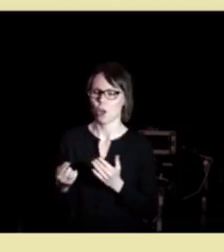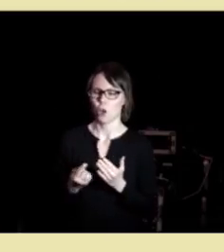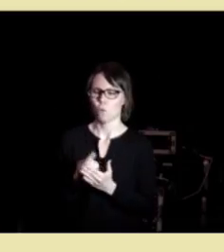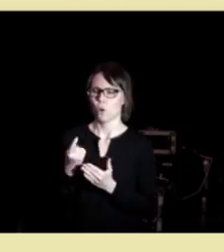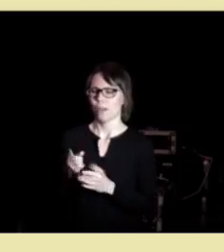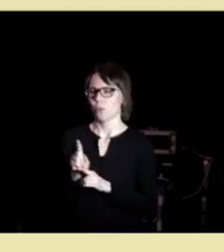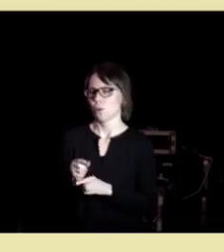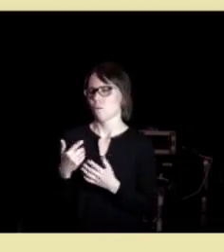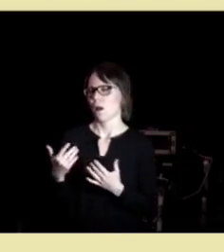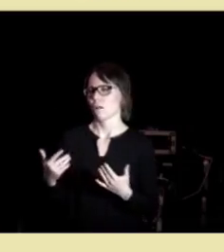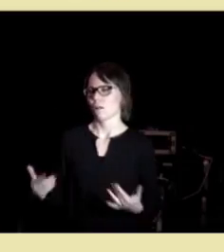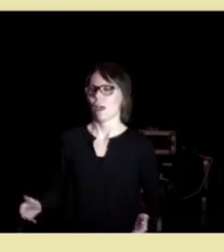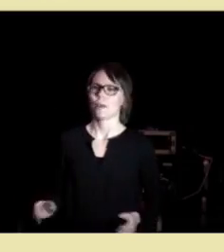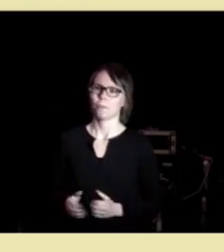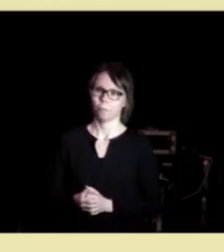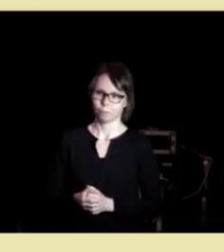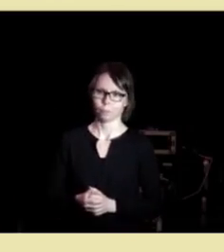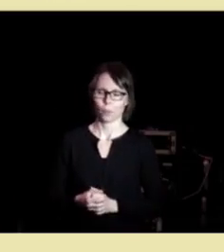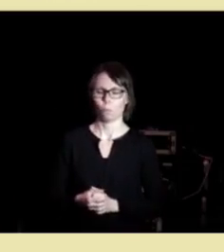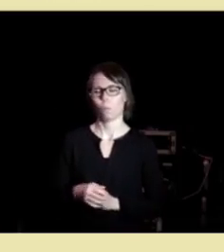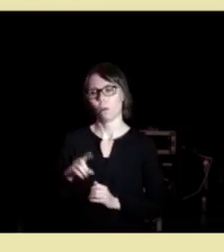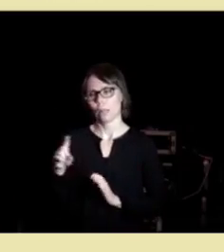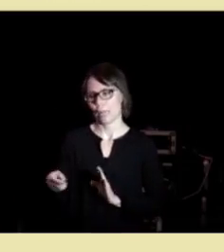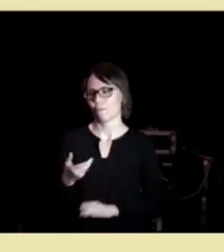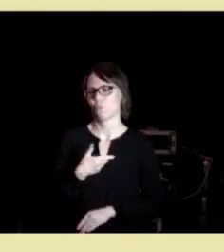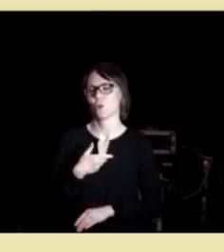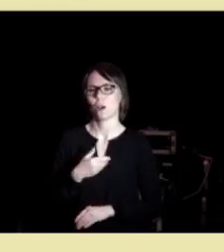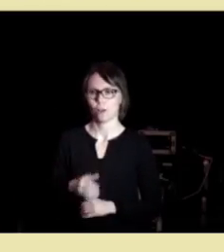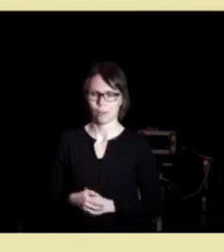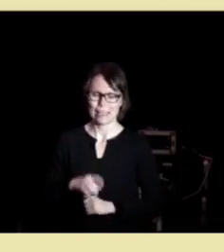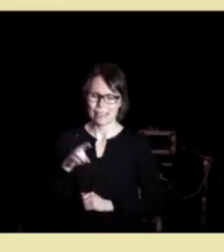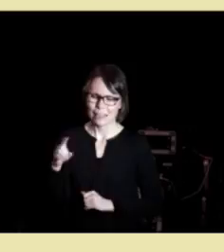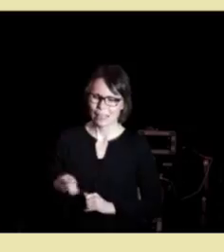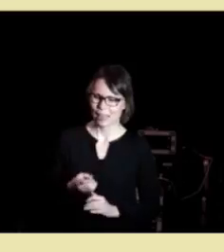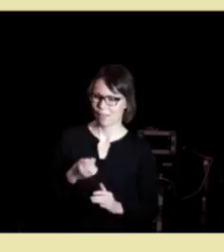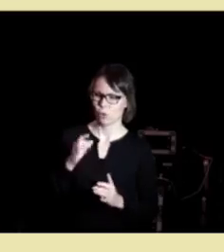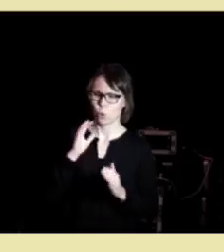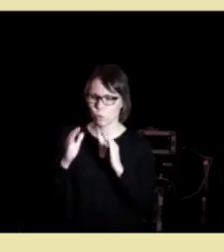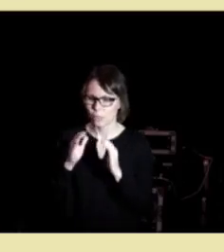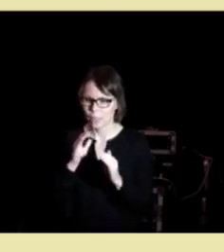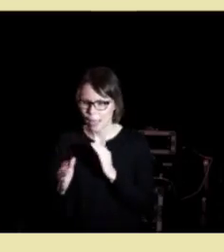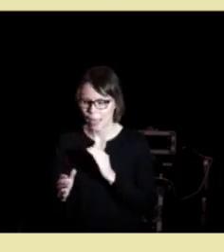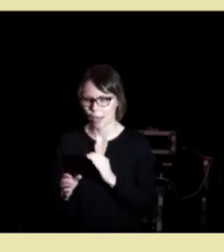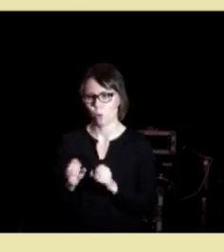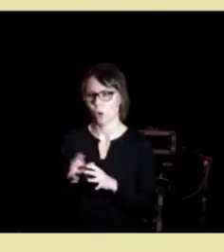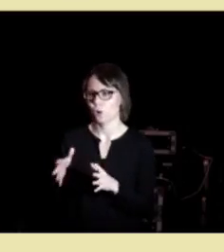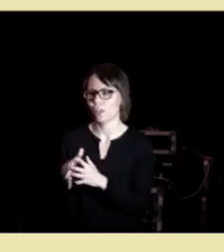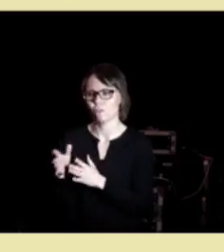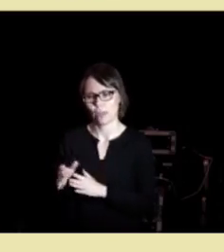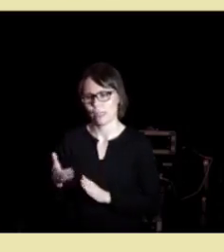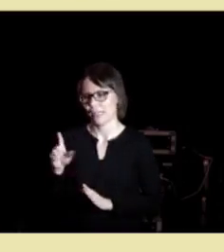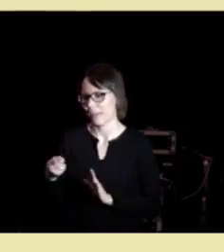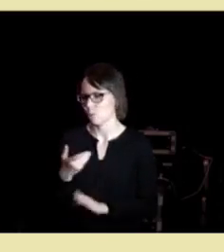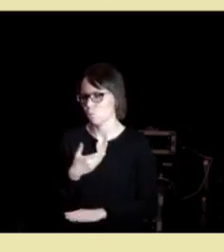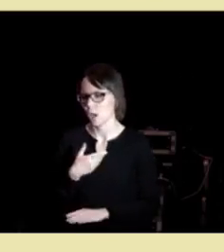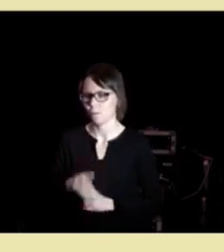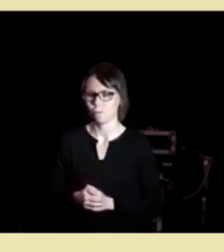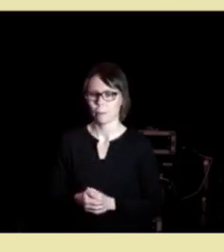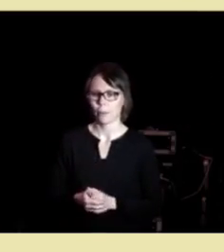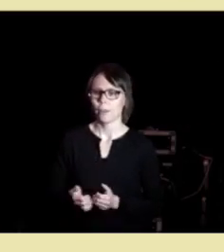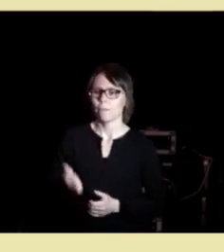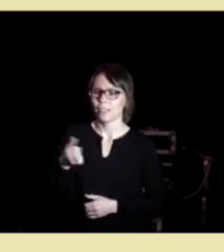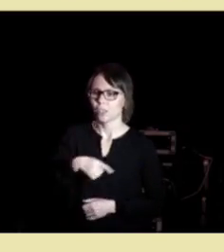enorme. Og dette er krevende. Det er krevende å kommunisere, det er krevende å få til. Det er helt avgjørende at vi